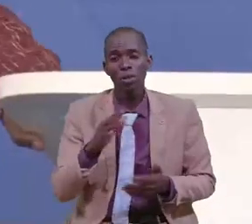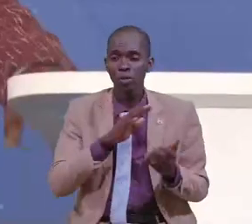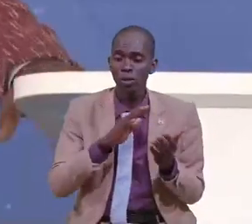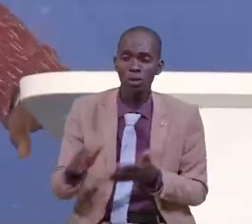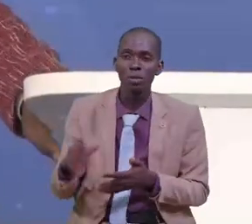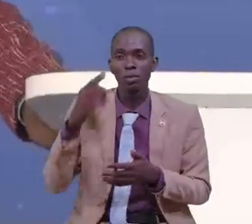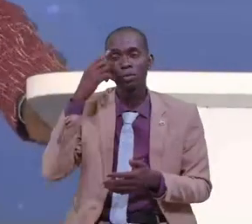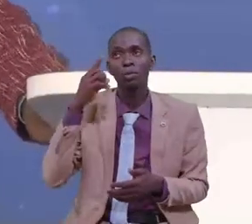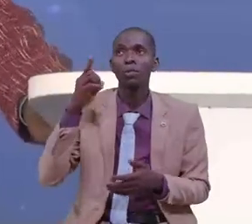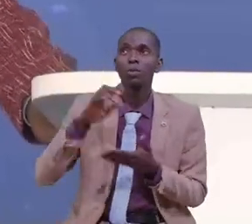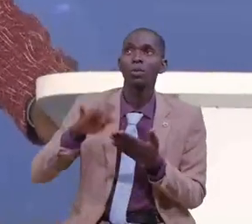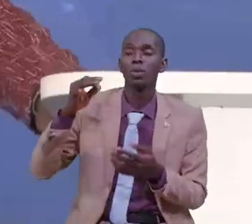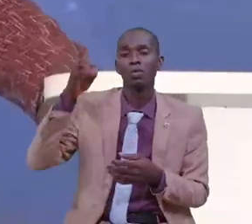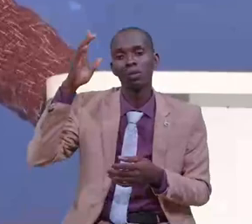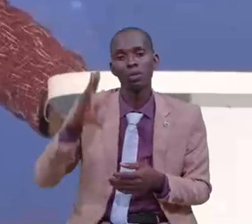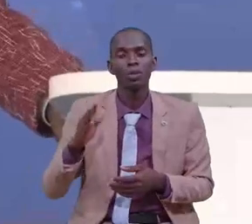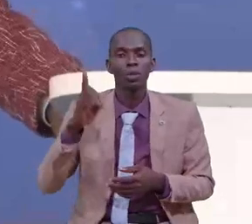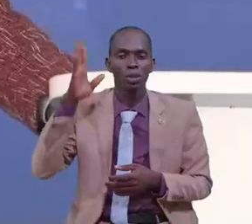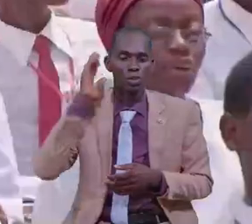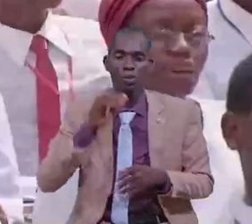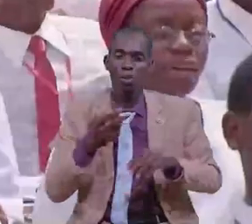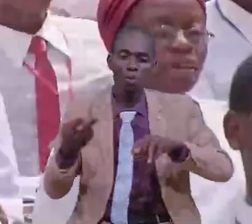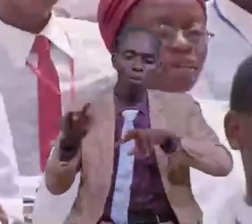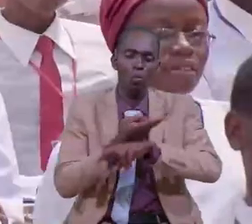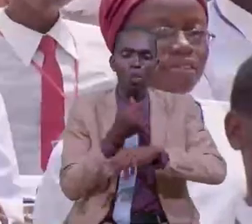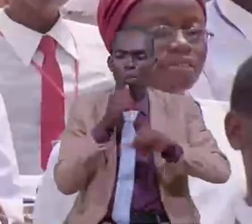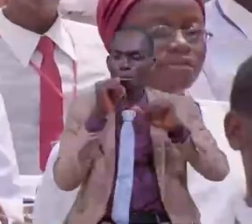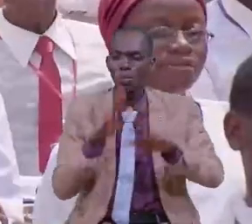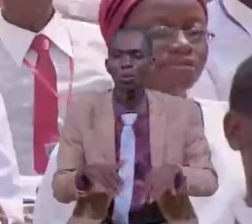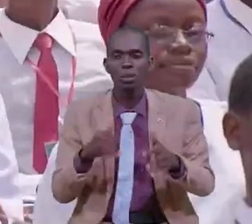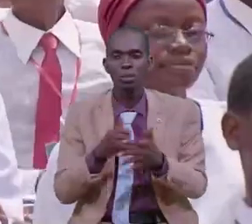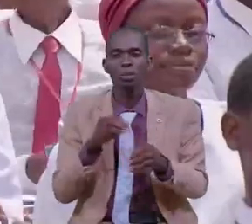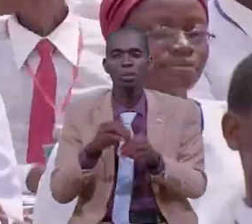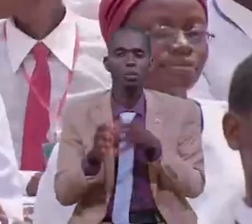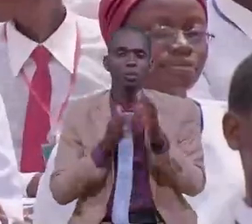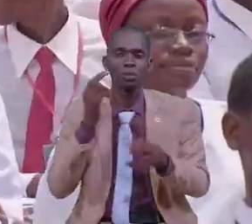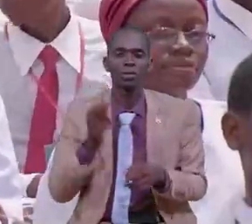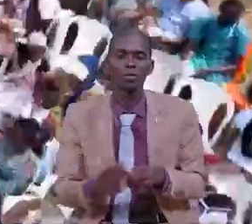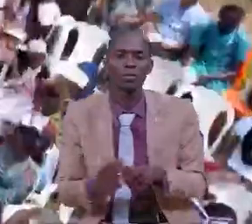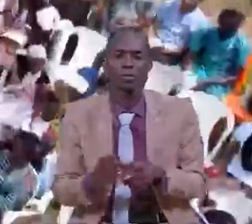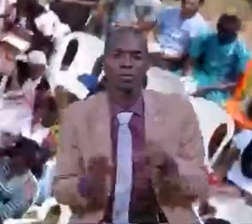la bénédiction de cela dans ta vie au nom de Jésus.